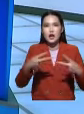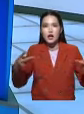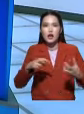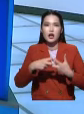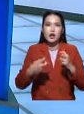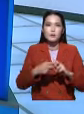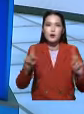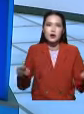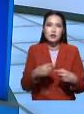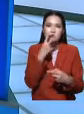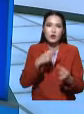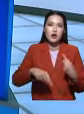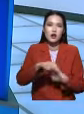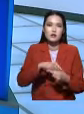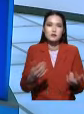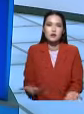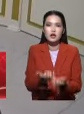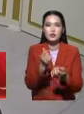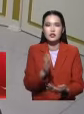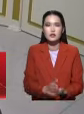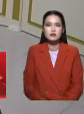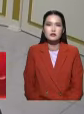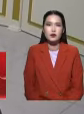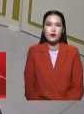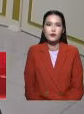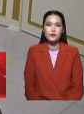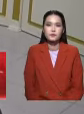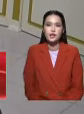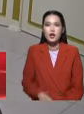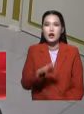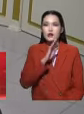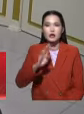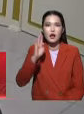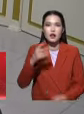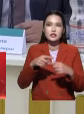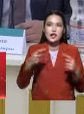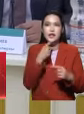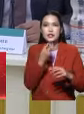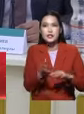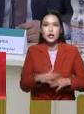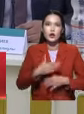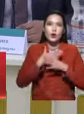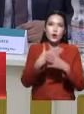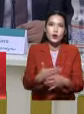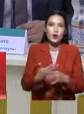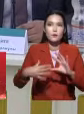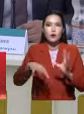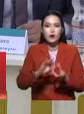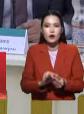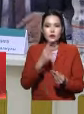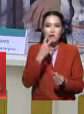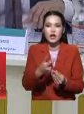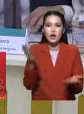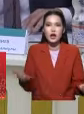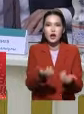мәселелерді көтеріп, кәсіпкерлерді қолдайды. Әйелдер үкіметтік емес ұйымдарды еңбек етіп, ел экономикасын ілгерілетуге, тіпті